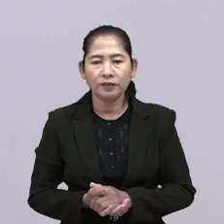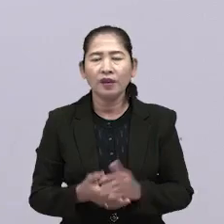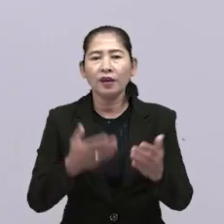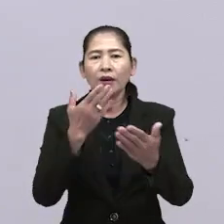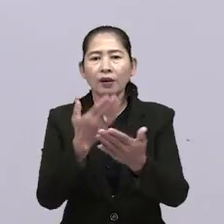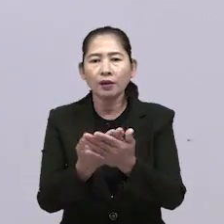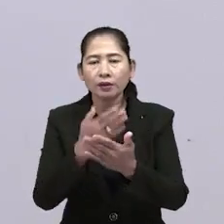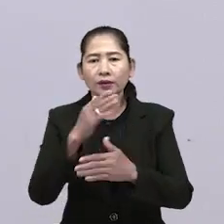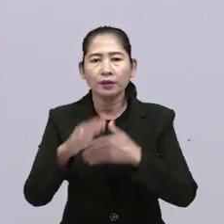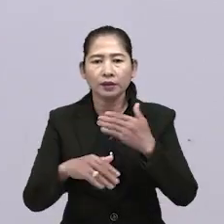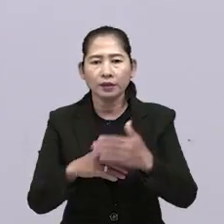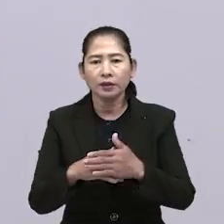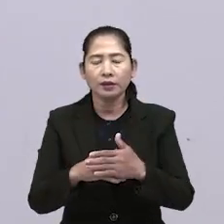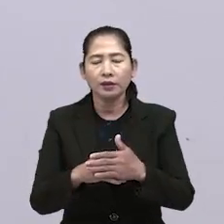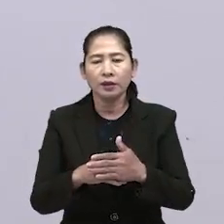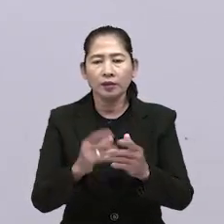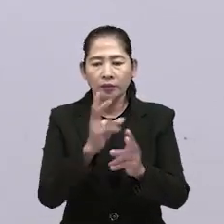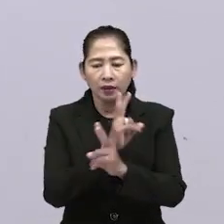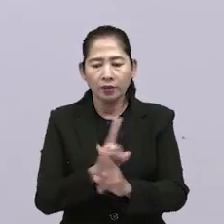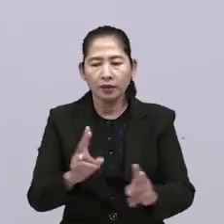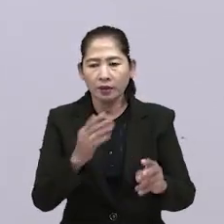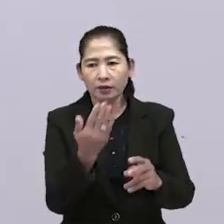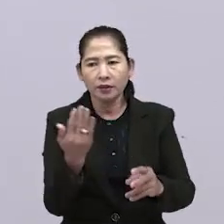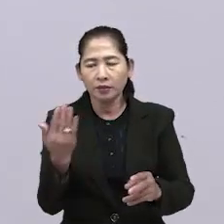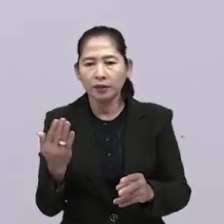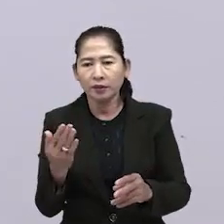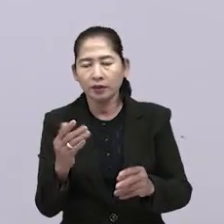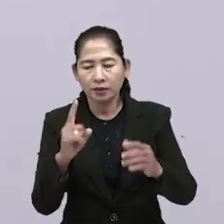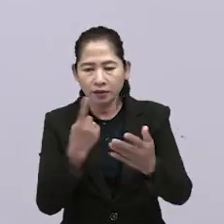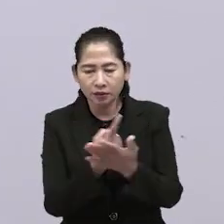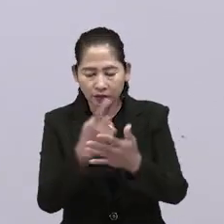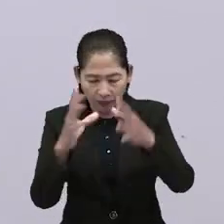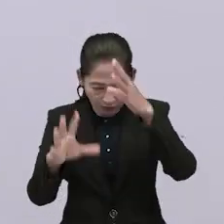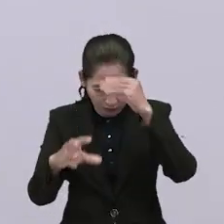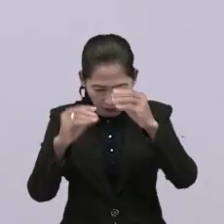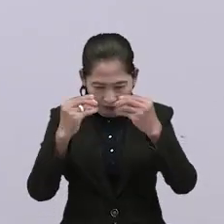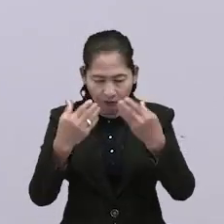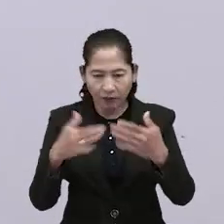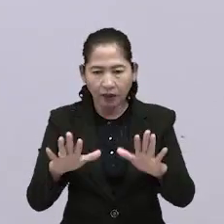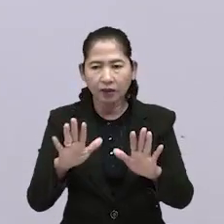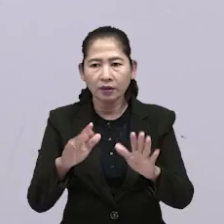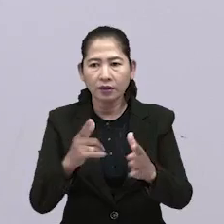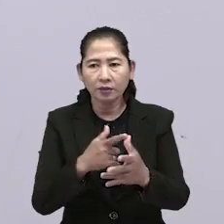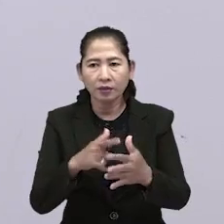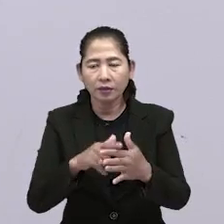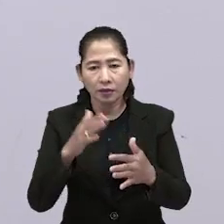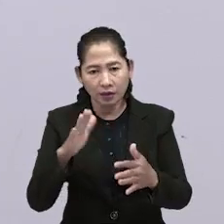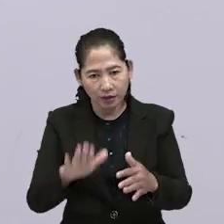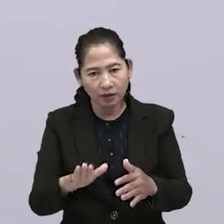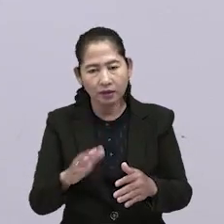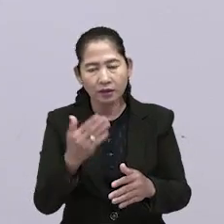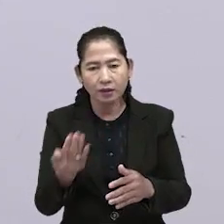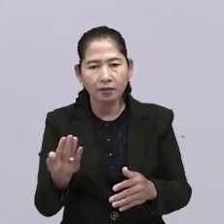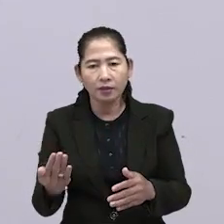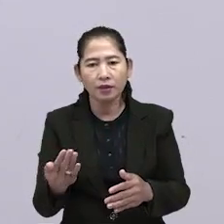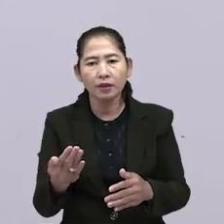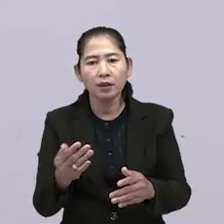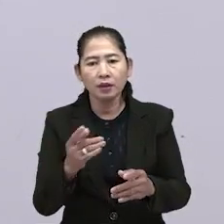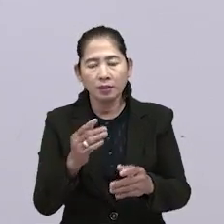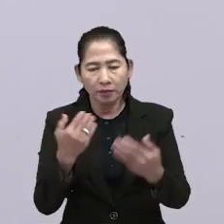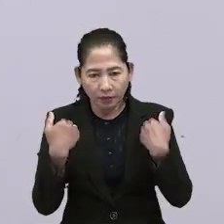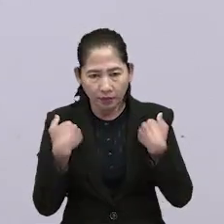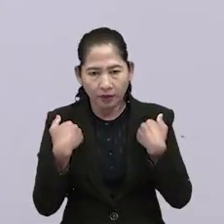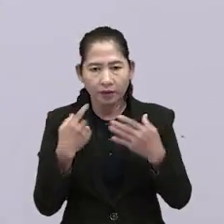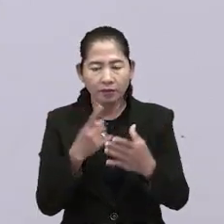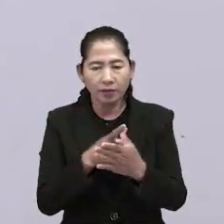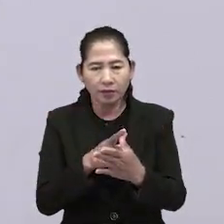Ở con chán con bán triêm xong bà đẹp sắc xa xa mà đập cho rùm riêng chùm mươi nè cử vô hai đến nơi nha thằng ngày này. Xong bà đẹp sắc xa để con trâu miên